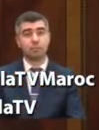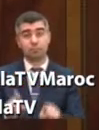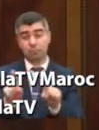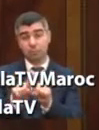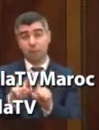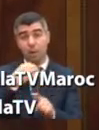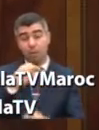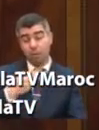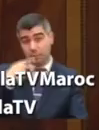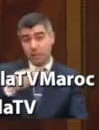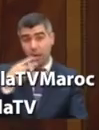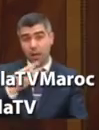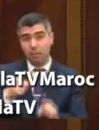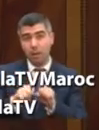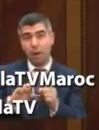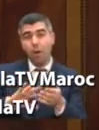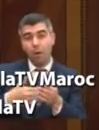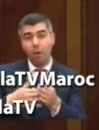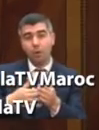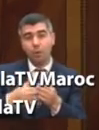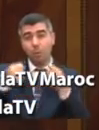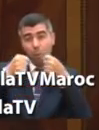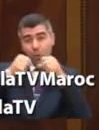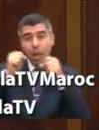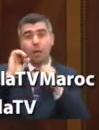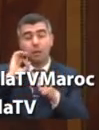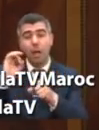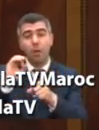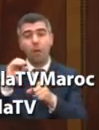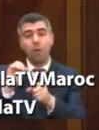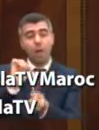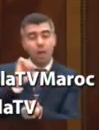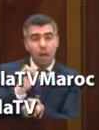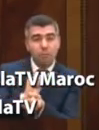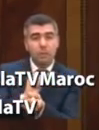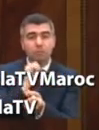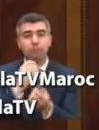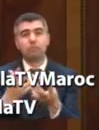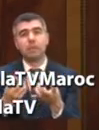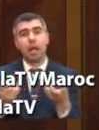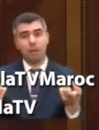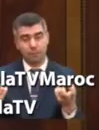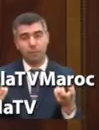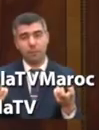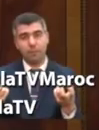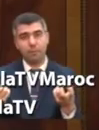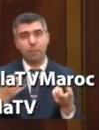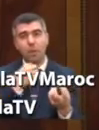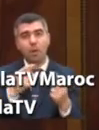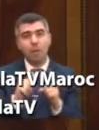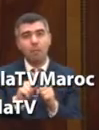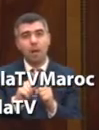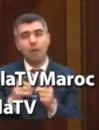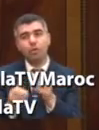يتحدثوا ويتنكروا لهذه النضالات؟ مع كامل الأسف، هناك معطيات على المستوى الدولي نجدد